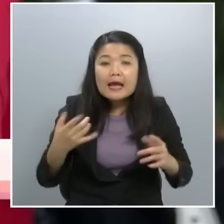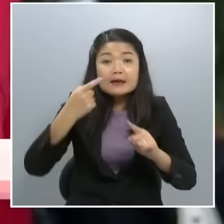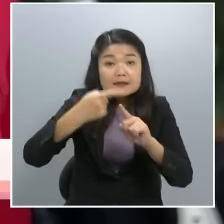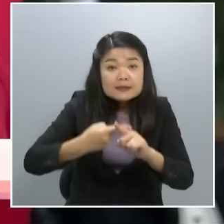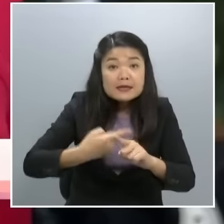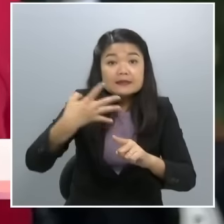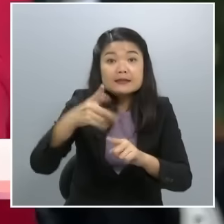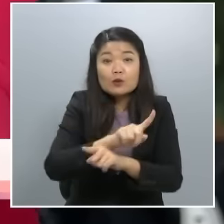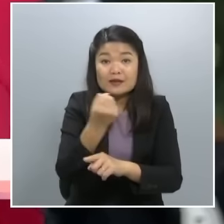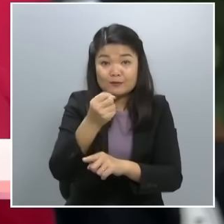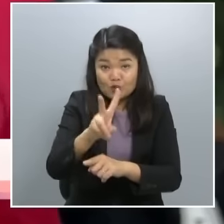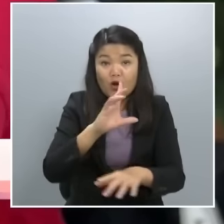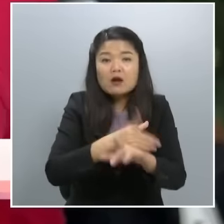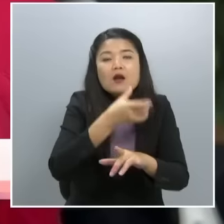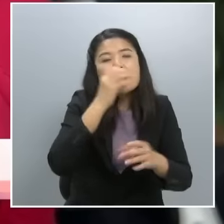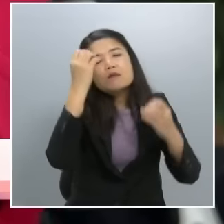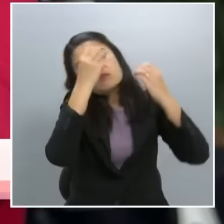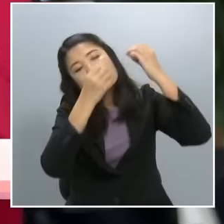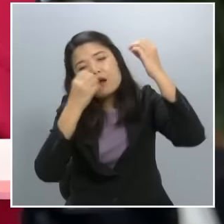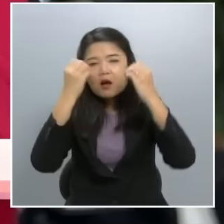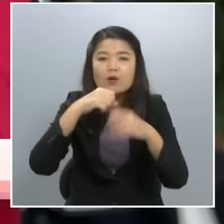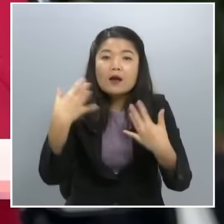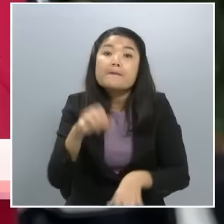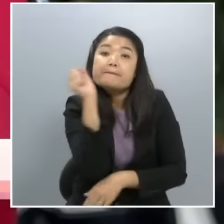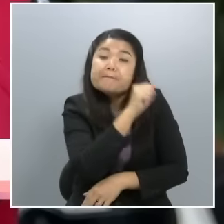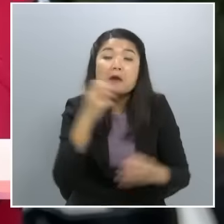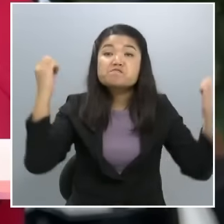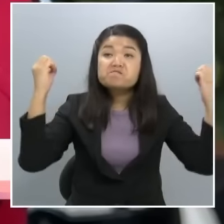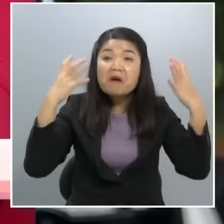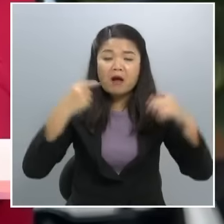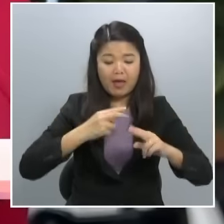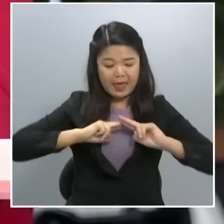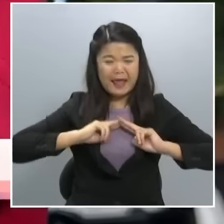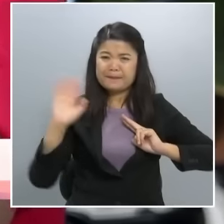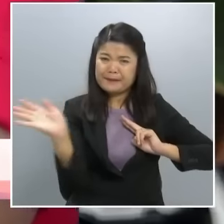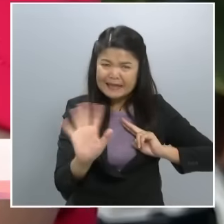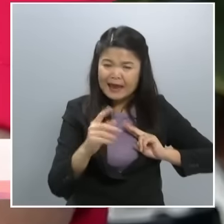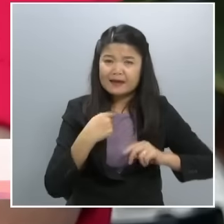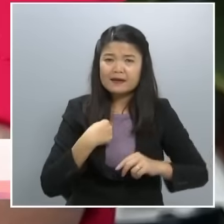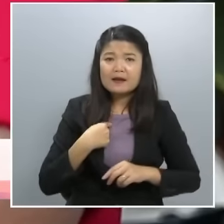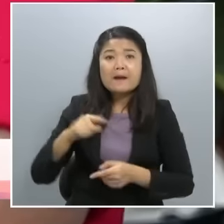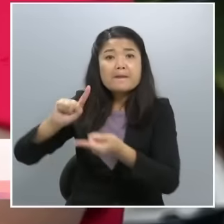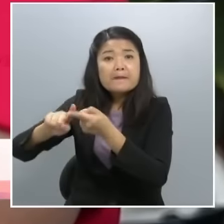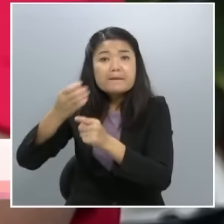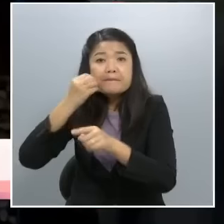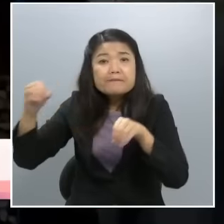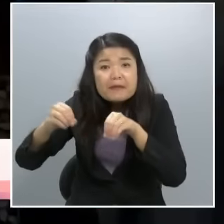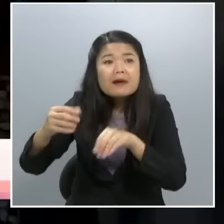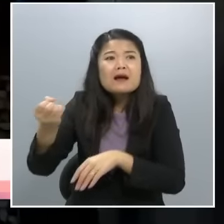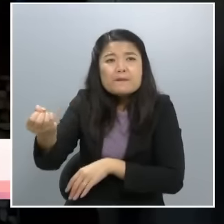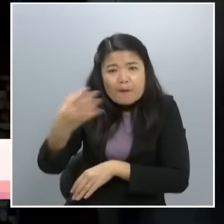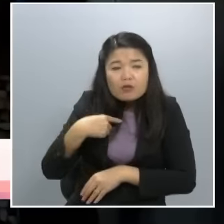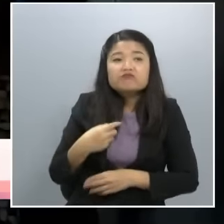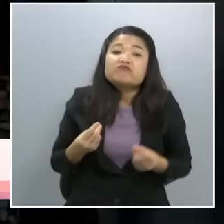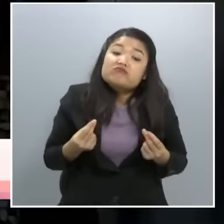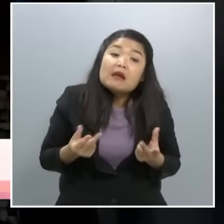เมษายนที่มีการกินเหล้าแล้วเปิดเพลงเขาบอกว่าเขาไม่ได้เปิดเพลงเสียงดัง และที่อีกฝ่ายบอกว่าตัวเขาไปเต้นยั่วอยู่หน้าบ้าน